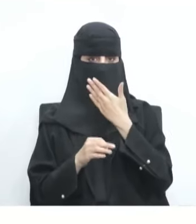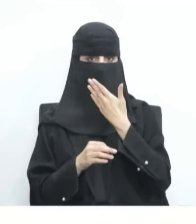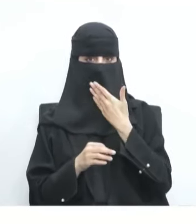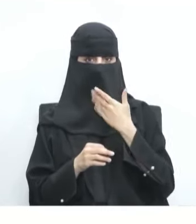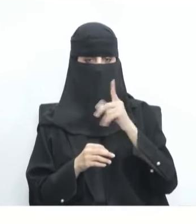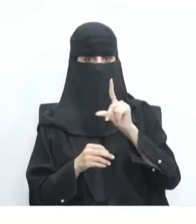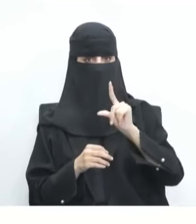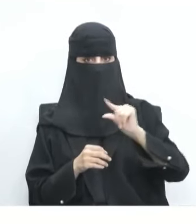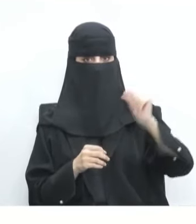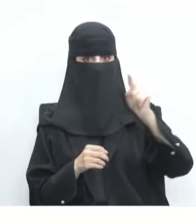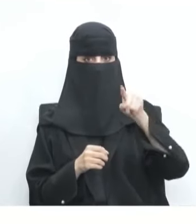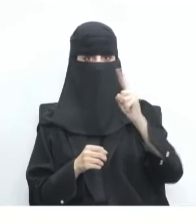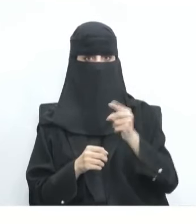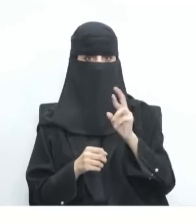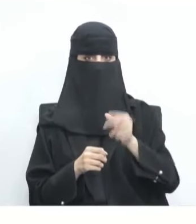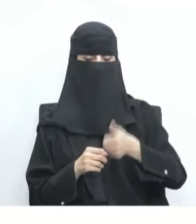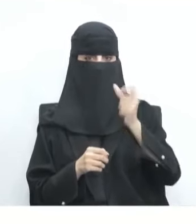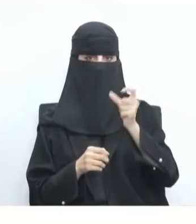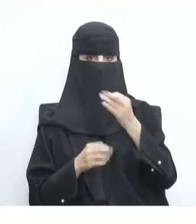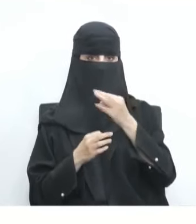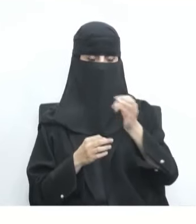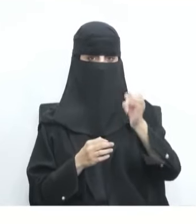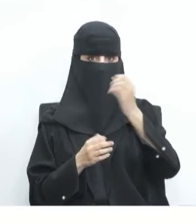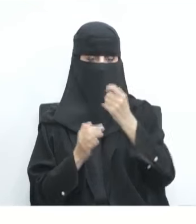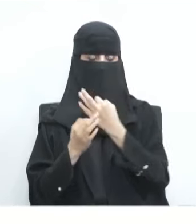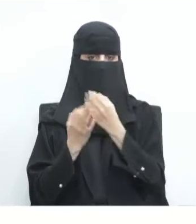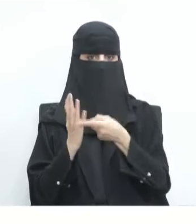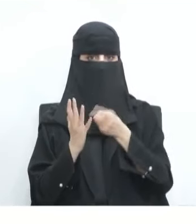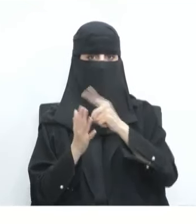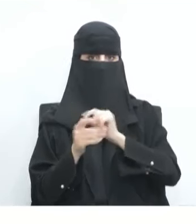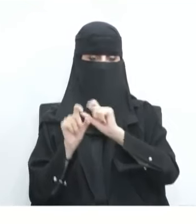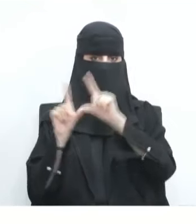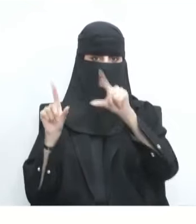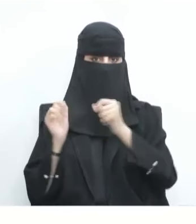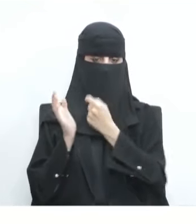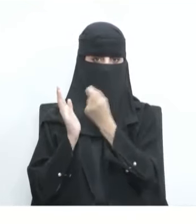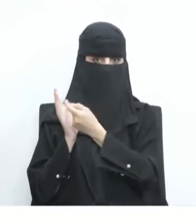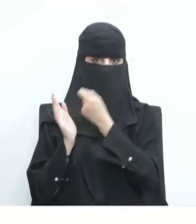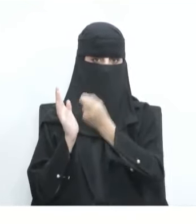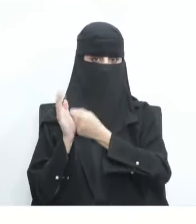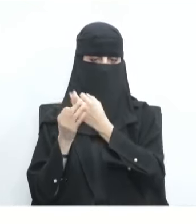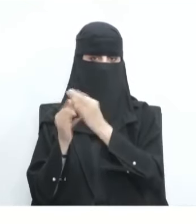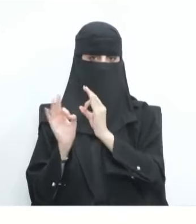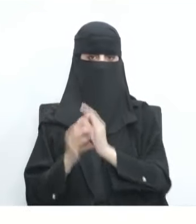رزان وكانت تدون هذه المعلومات والجمل على السبوره